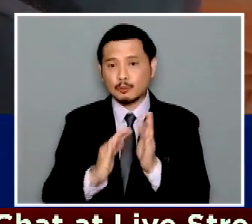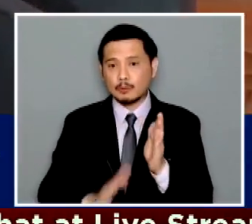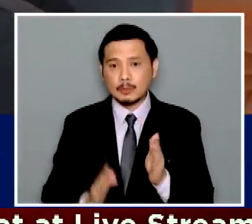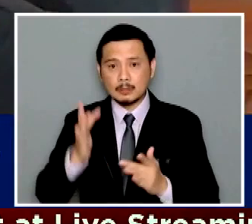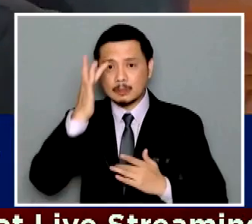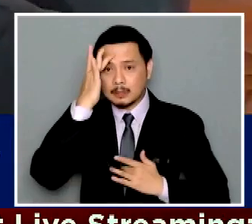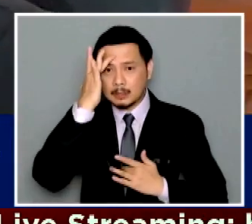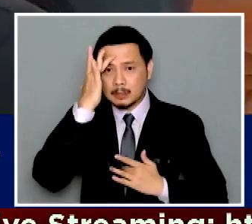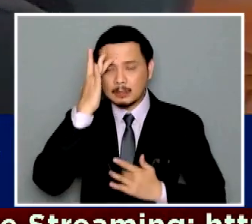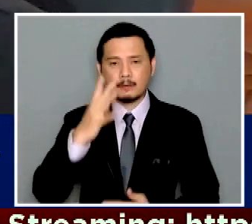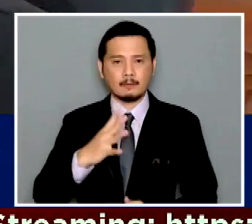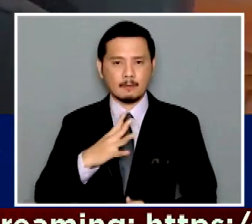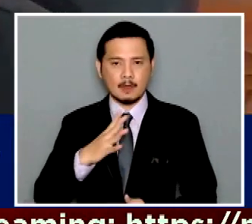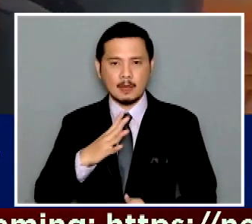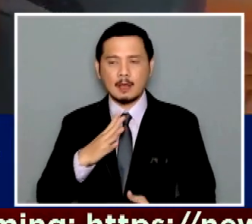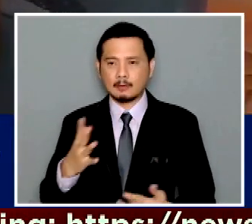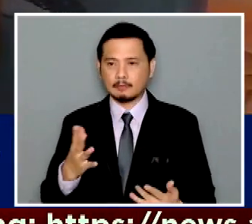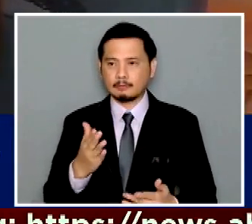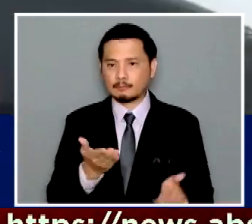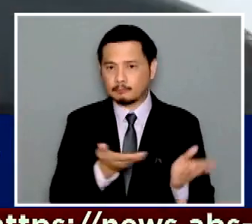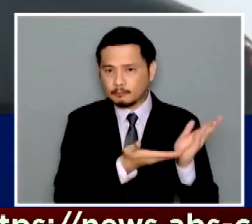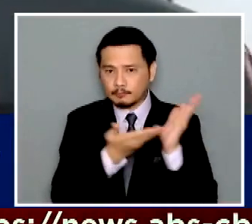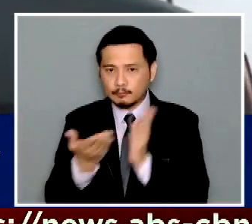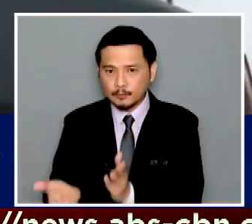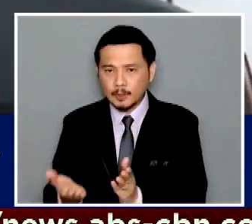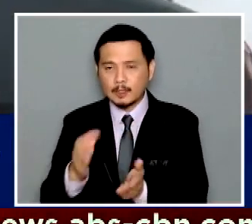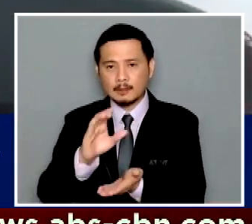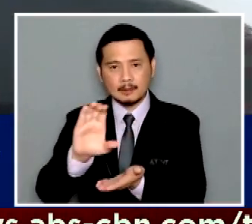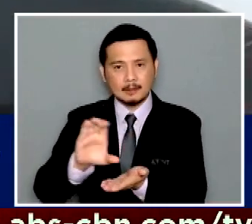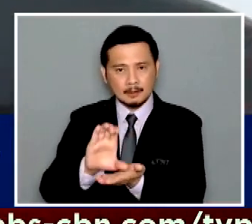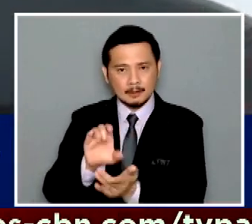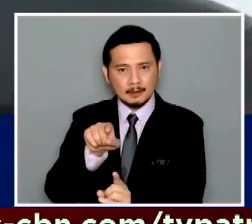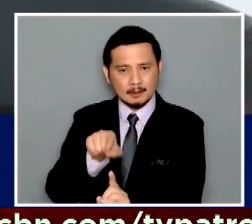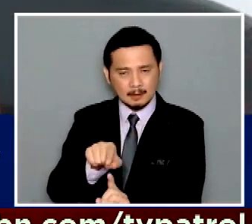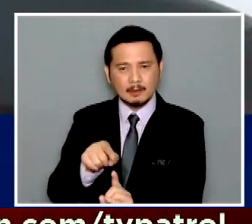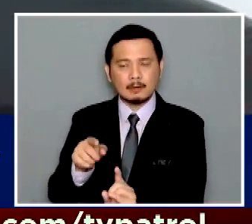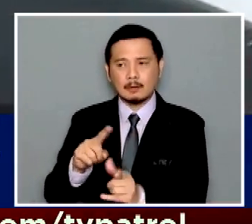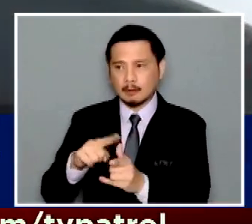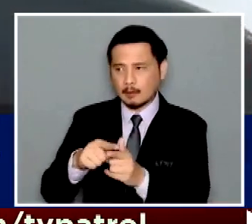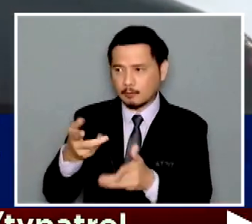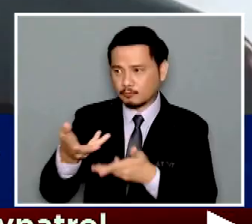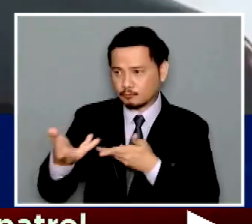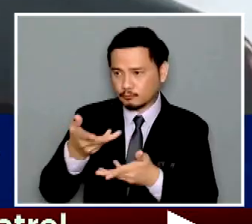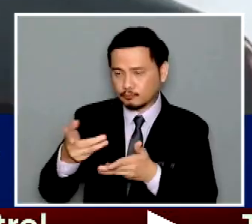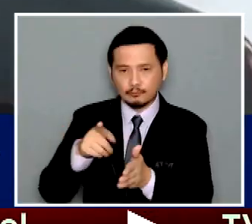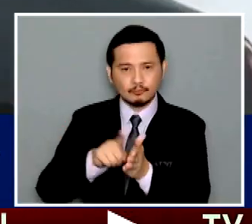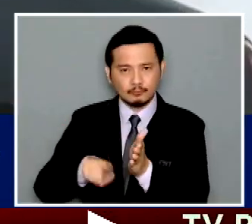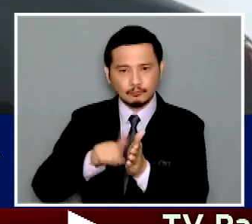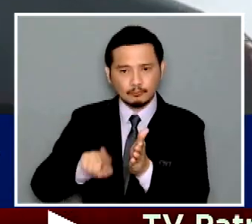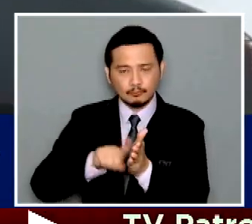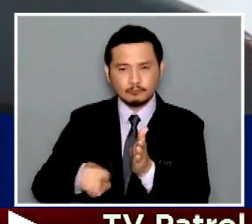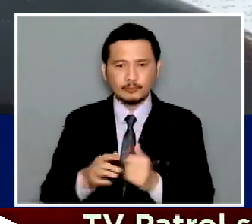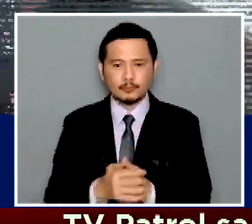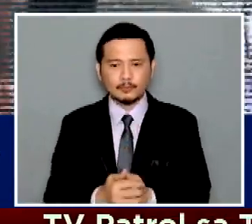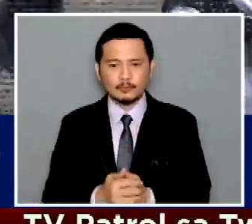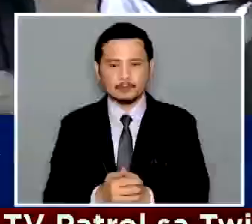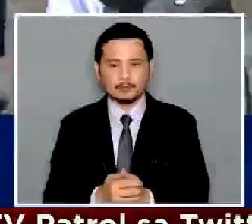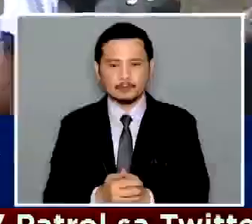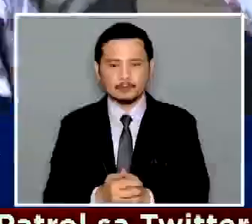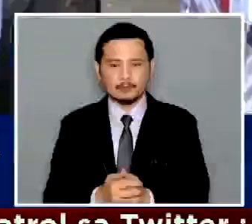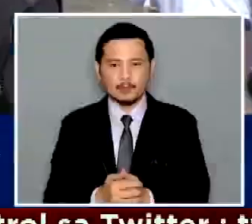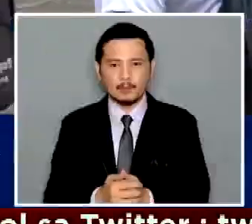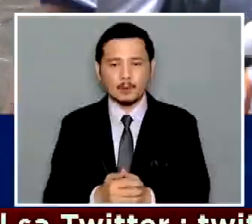clinic, tatawagan yung magulang at ipapasukin. May advocacy naman kami sa parents, in-encourage namin sila na sana pabakunahan yung mga